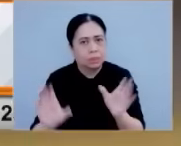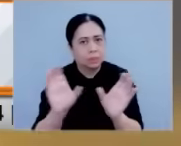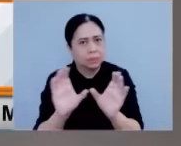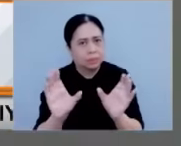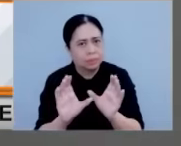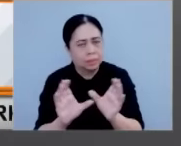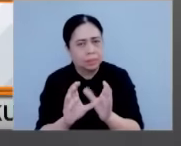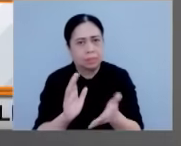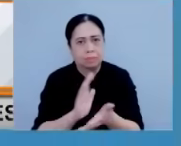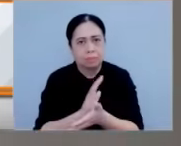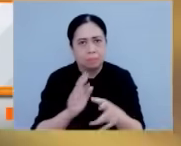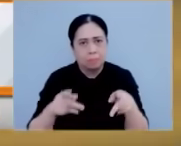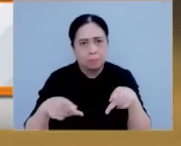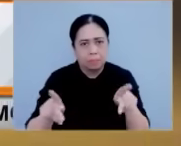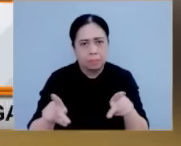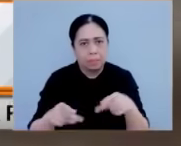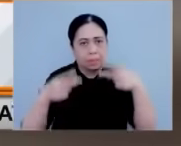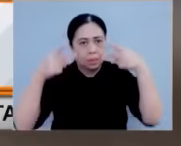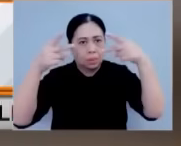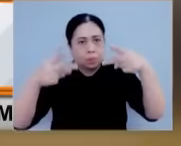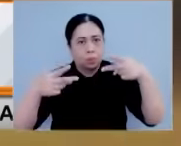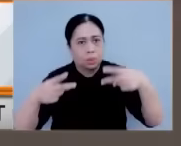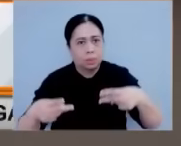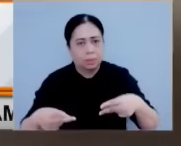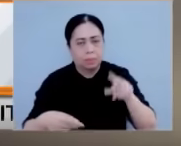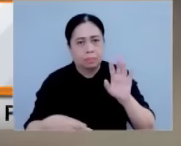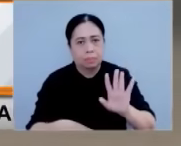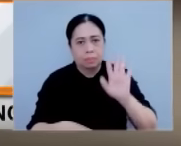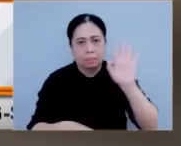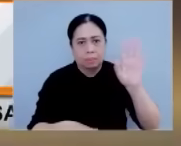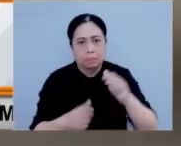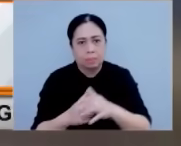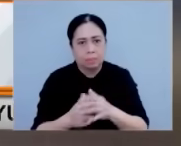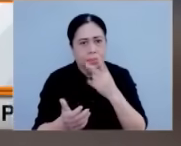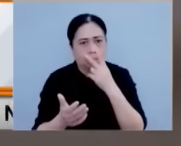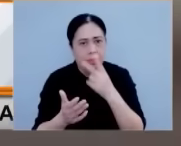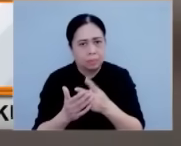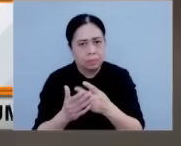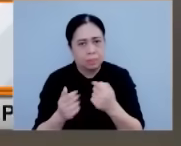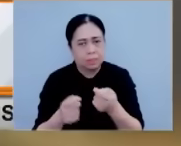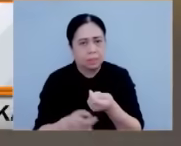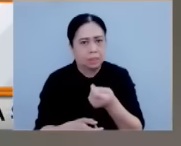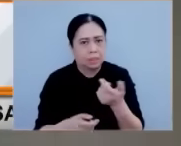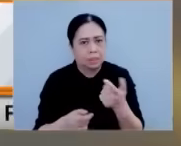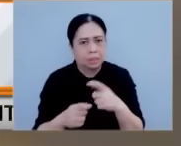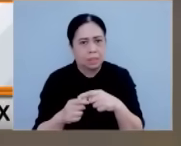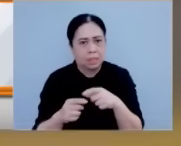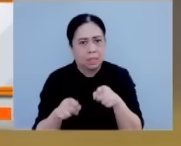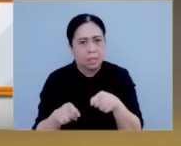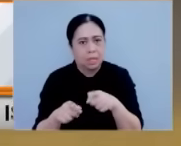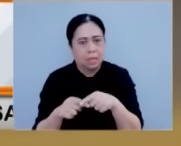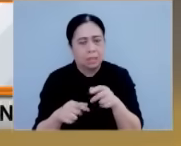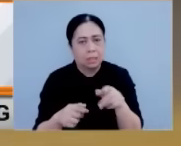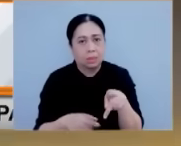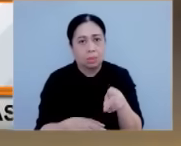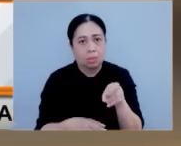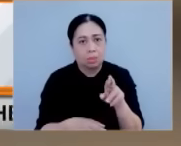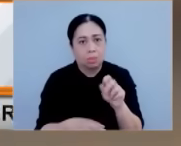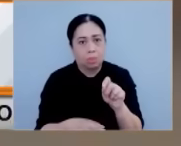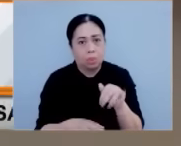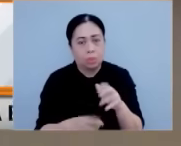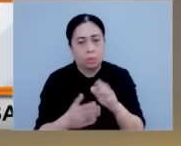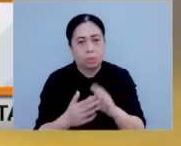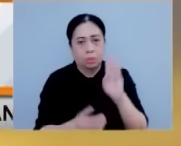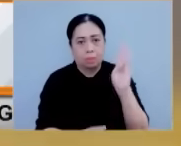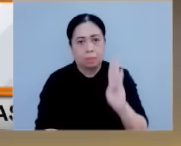naman na shipwrecklog.com, makikita ang pagbangga ng puwetan ng barkong ito sa pantalan ng Antwerp, Belgium noong 2016. Human error